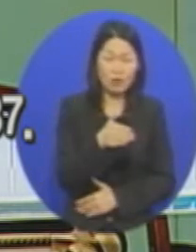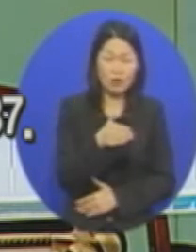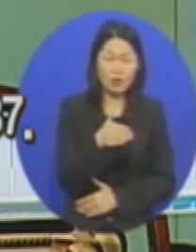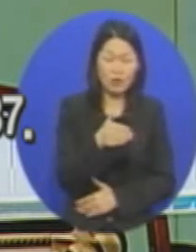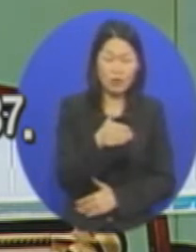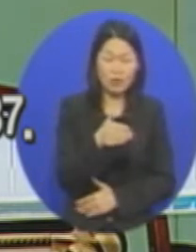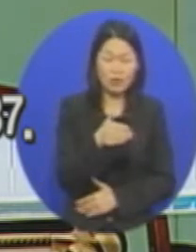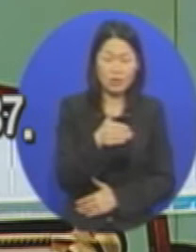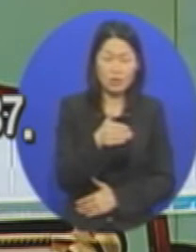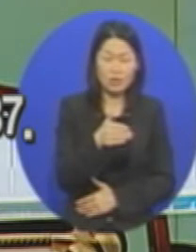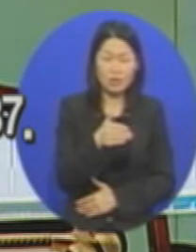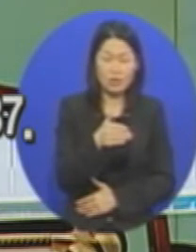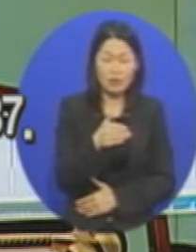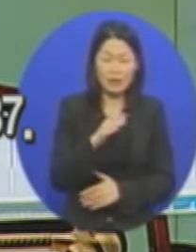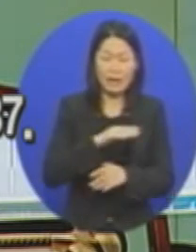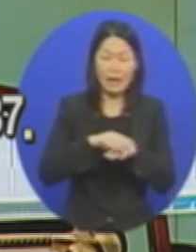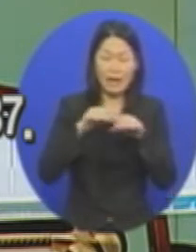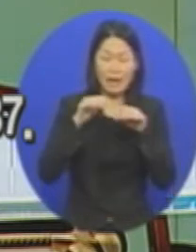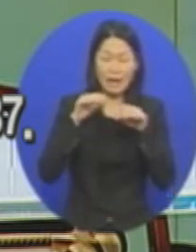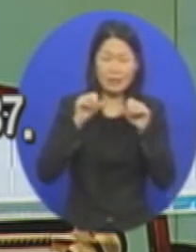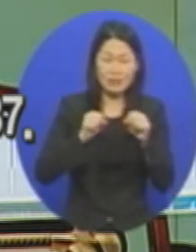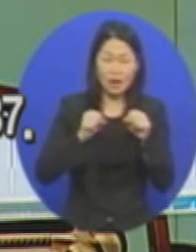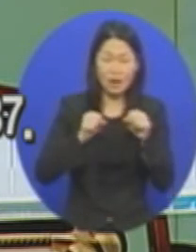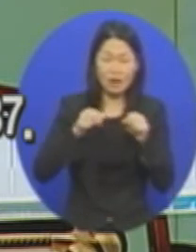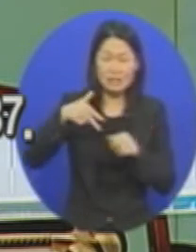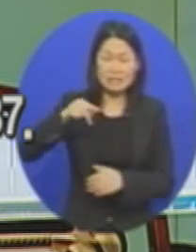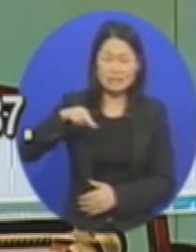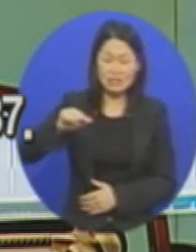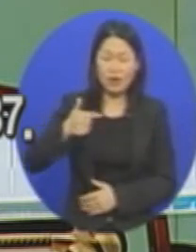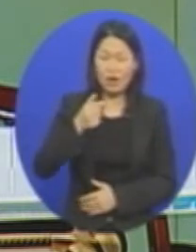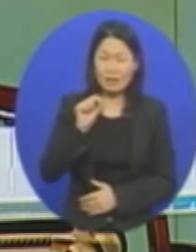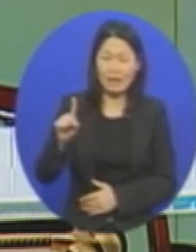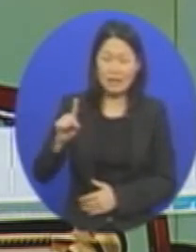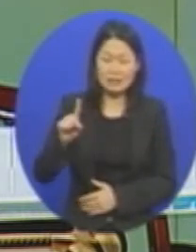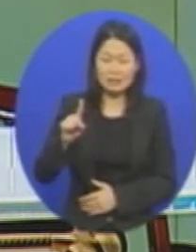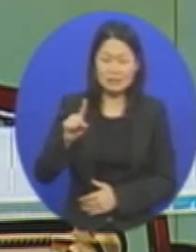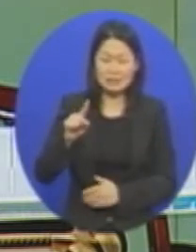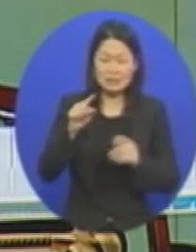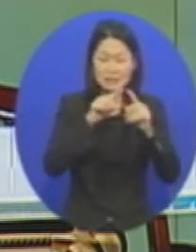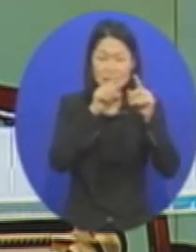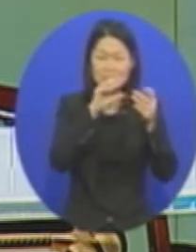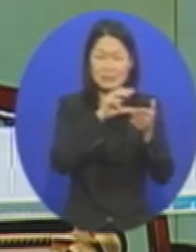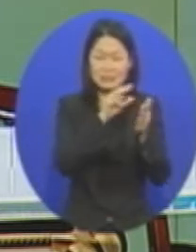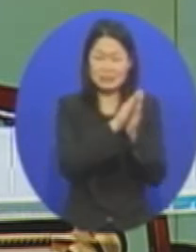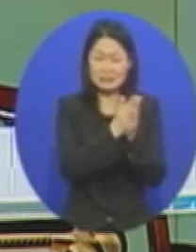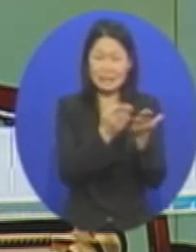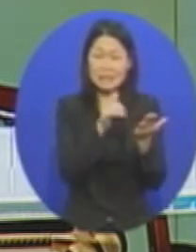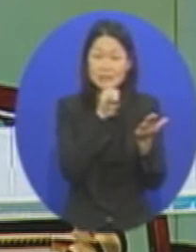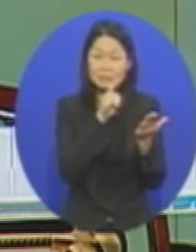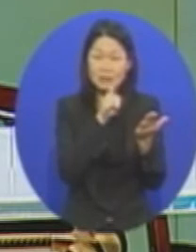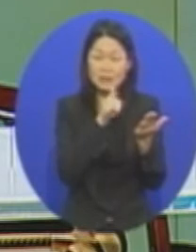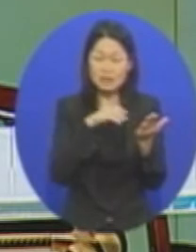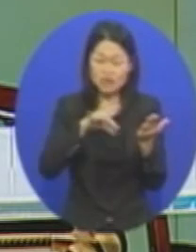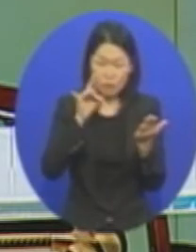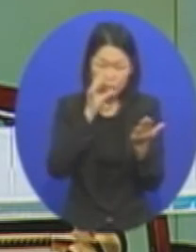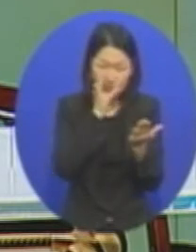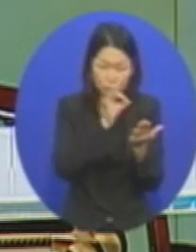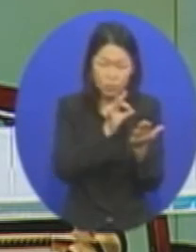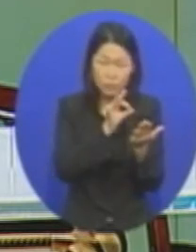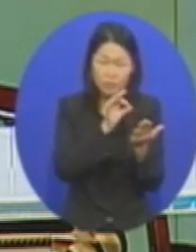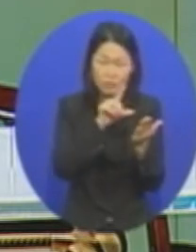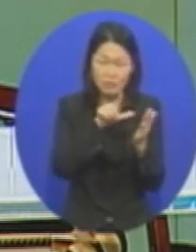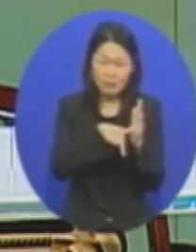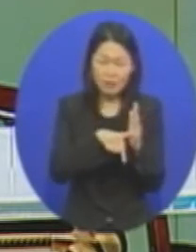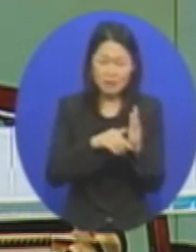거기에 안녕 지선아 라고 하는 챕터 제가 처음에 이 책을 보았을 때 그 챕터 읽으면서